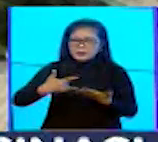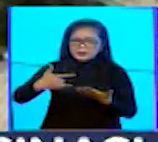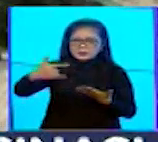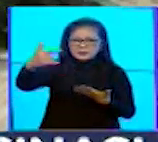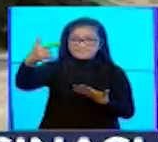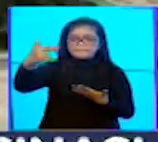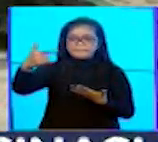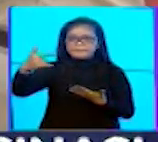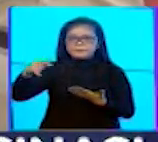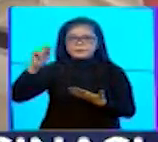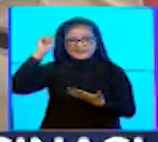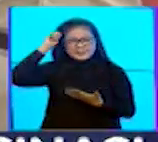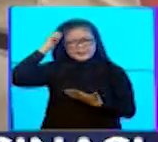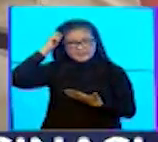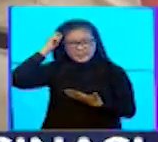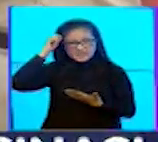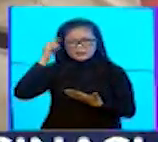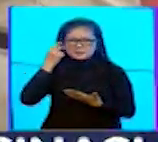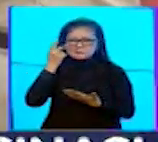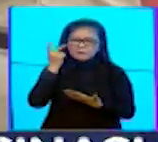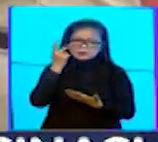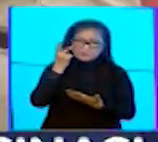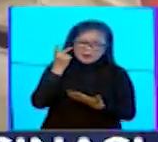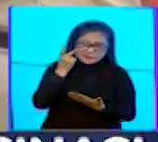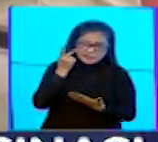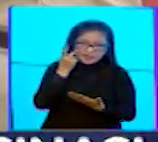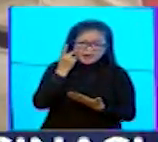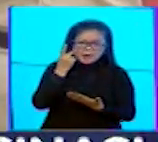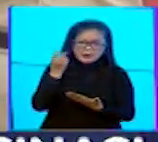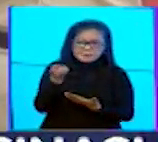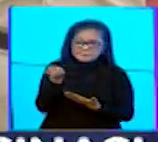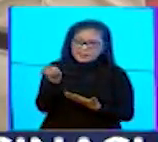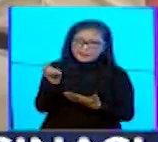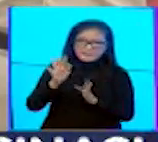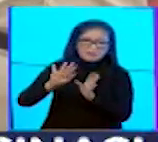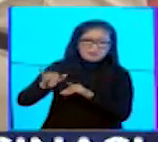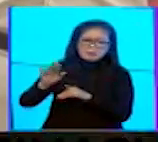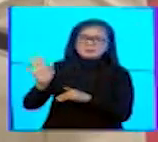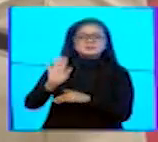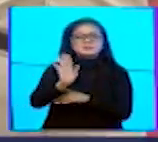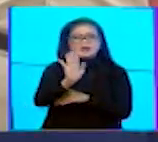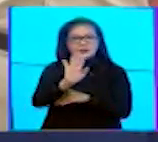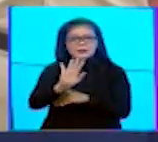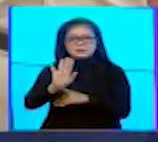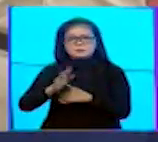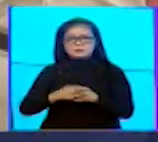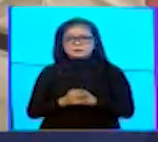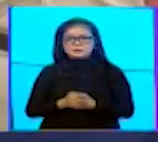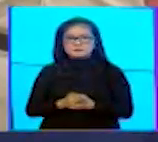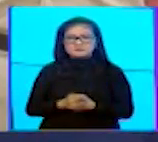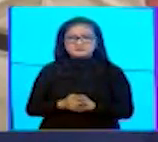ingat dan waspada. Tidak boleh menyepelekan yang namanya COVID. Jangan sampai